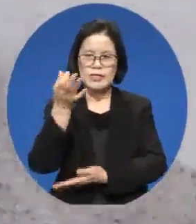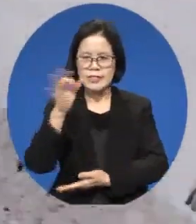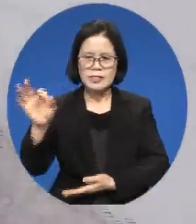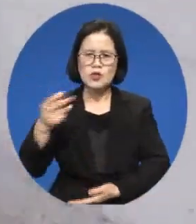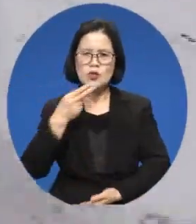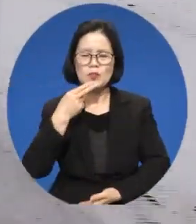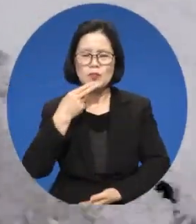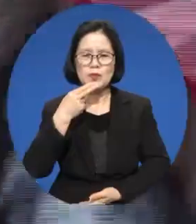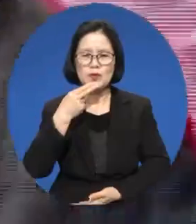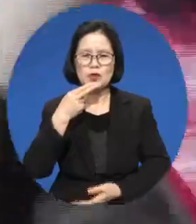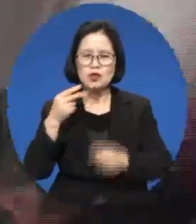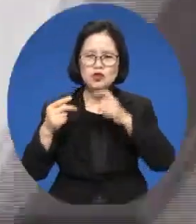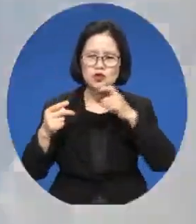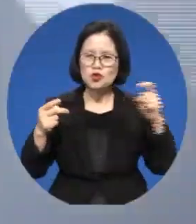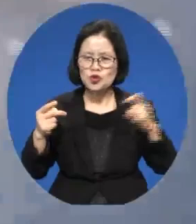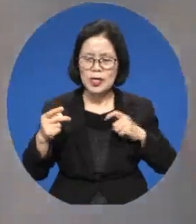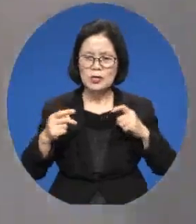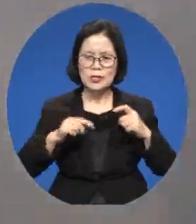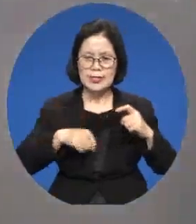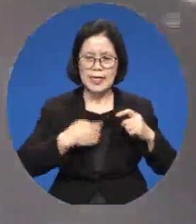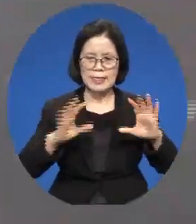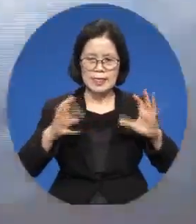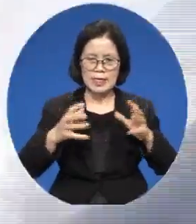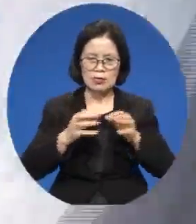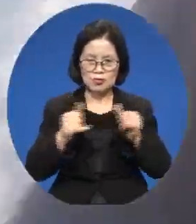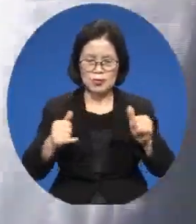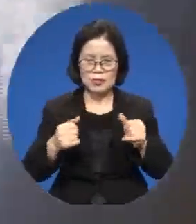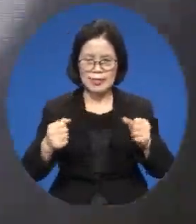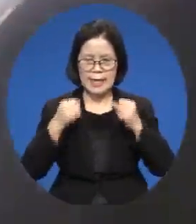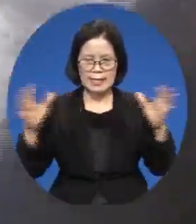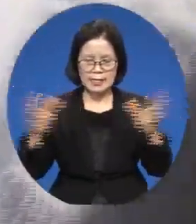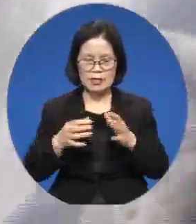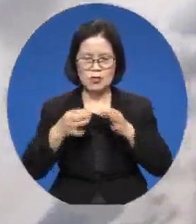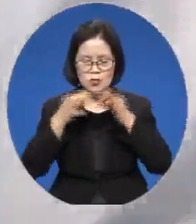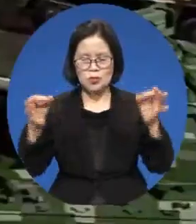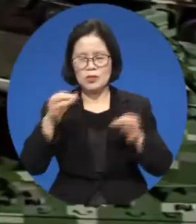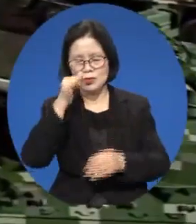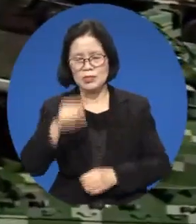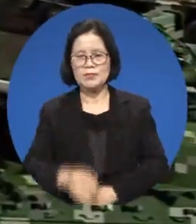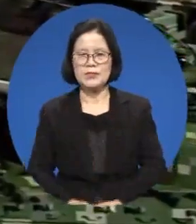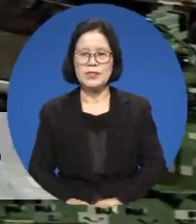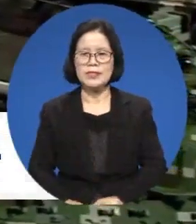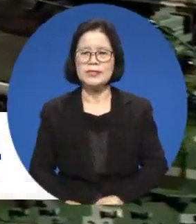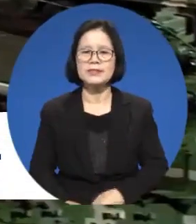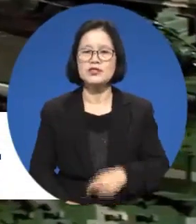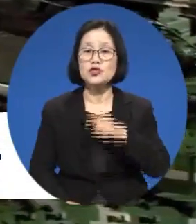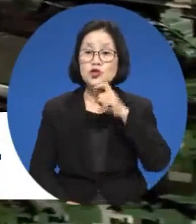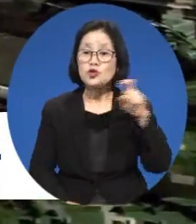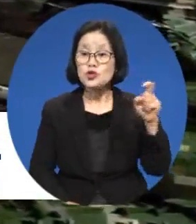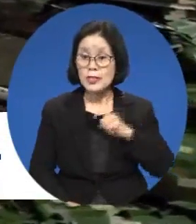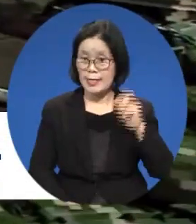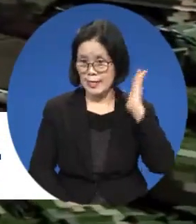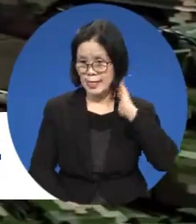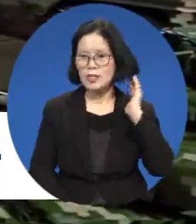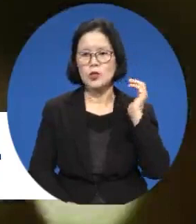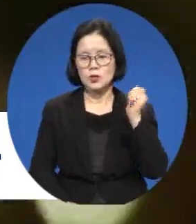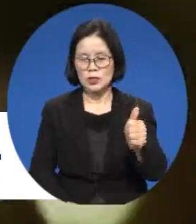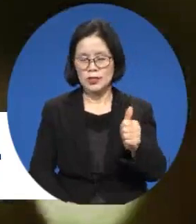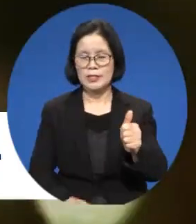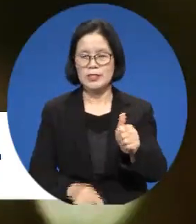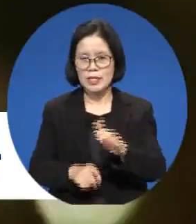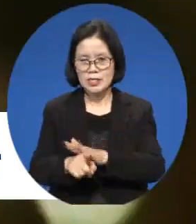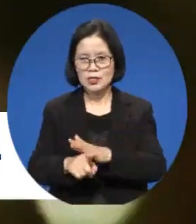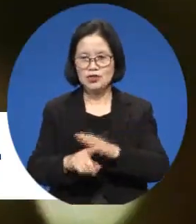않는 오크 라이너 도 자국민들의 단결을 호소하고 있습니다 폴로 d 미르 엘렌 스키 우크라이나 대통령이 나서